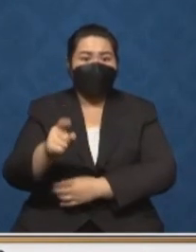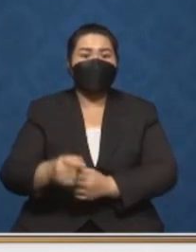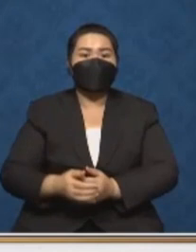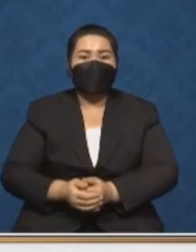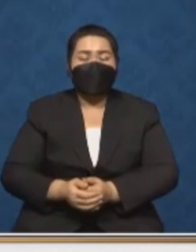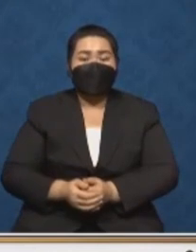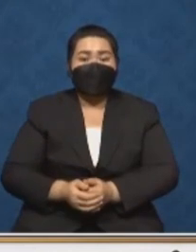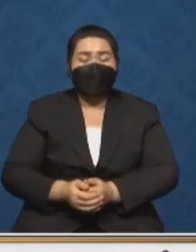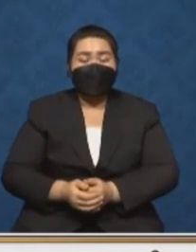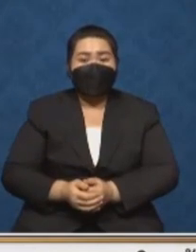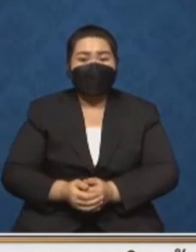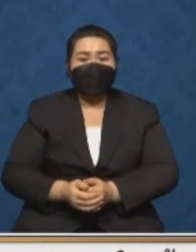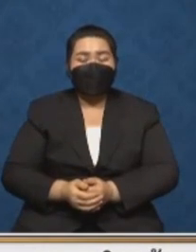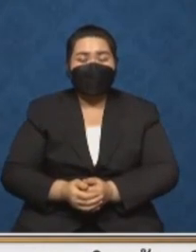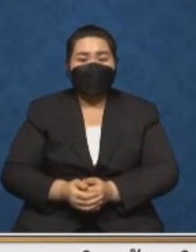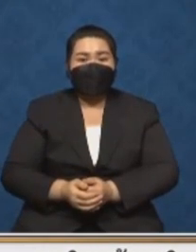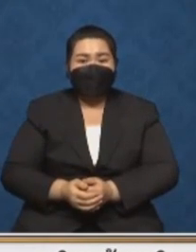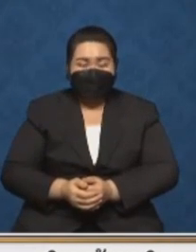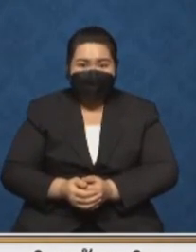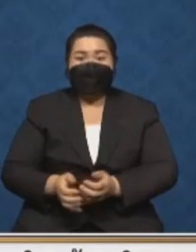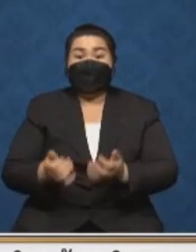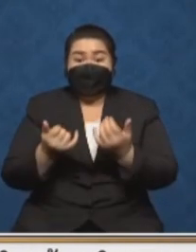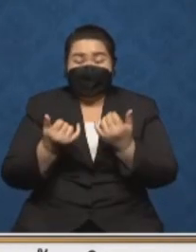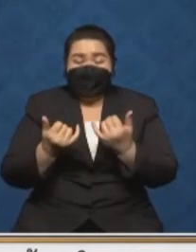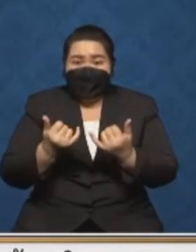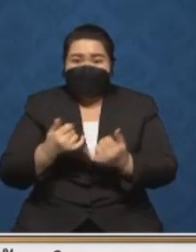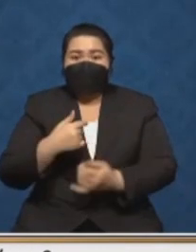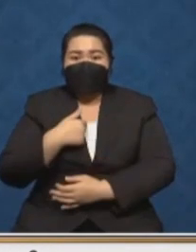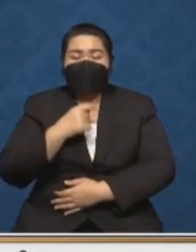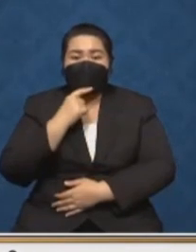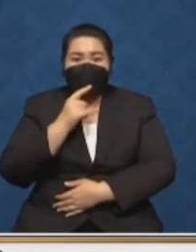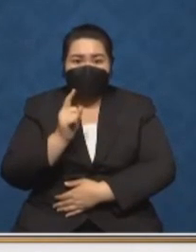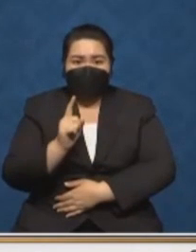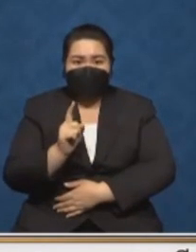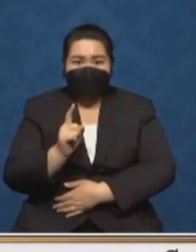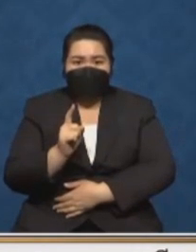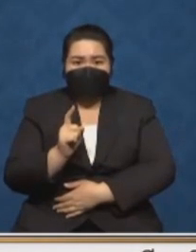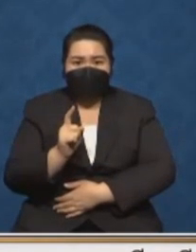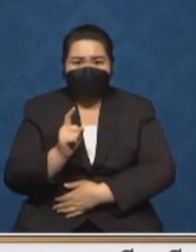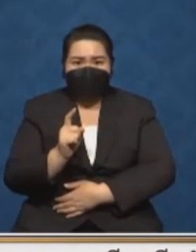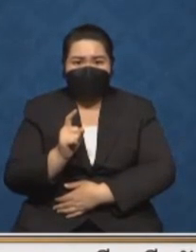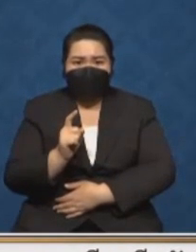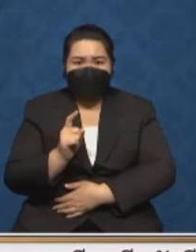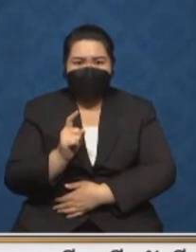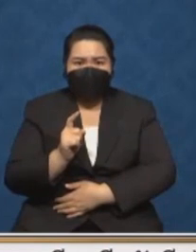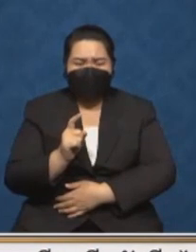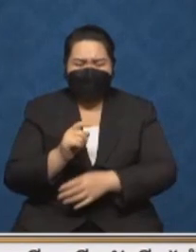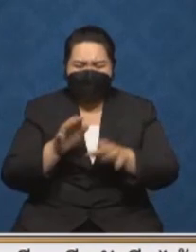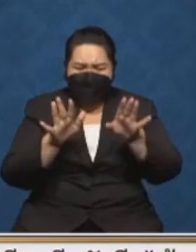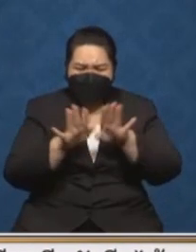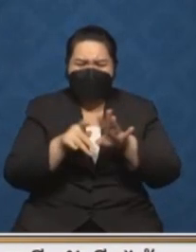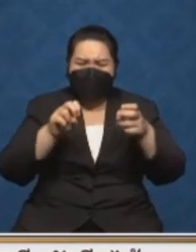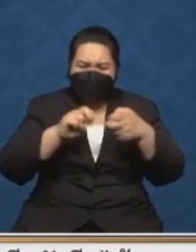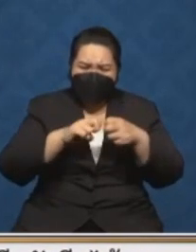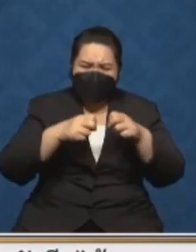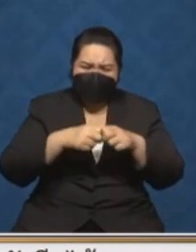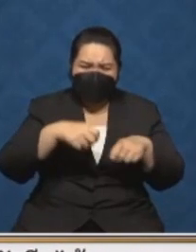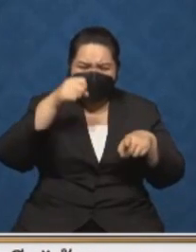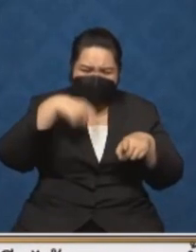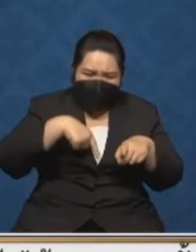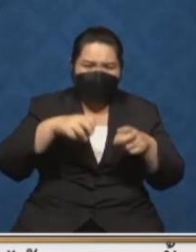ทําท่าครับ ที่ผมถือว่าเหมือนกับผีซ้ำด้ามพล้อย